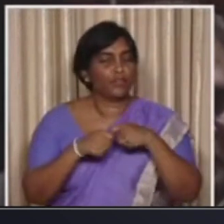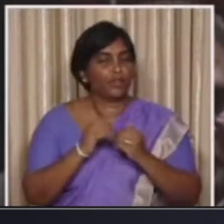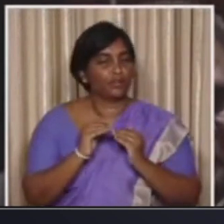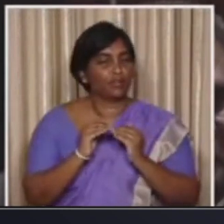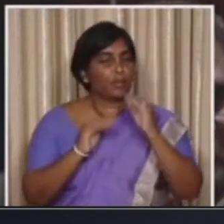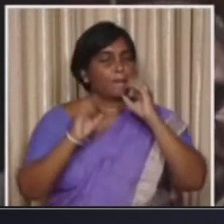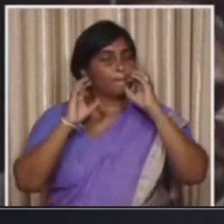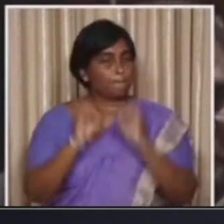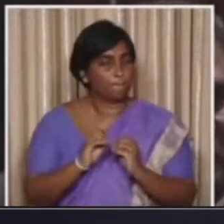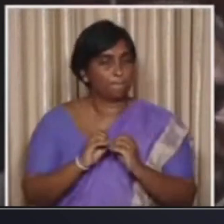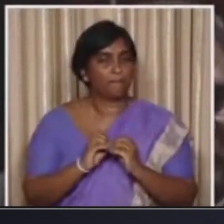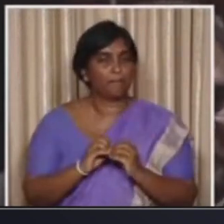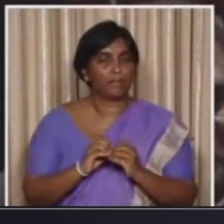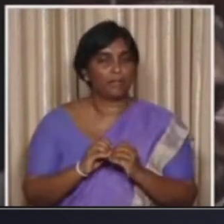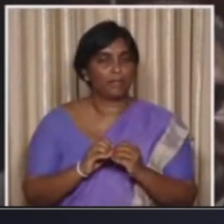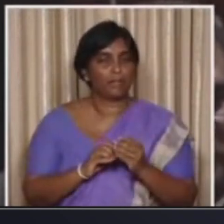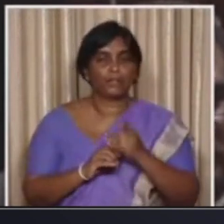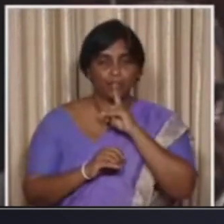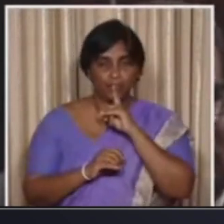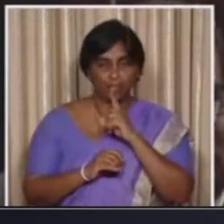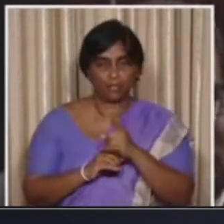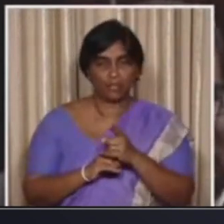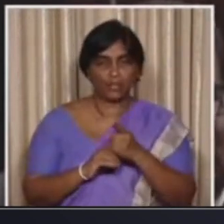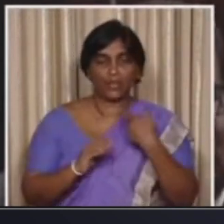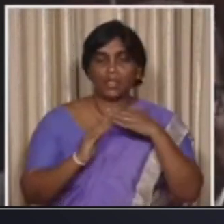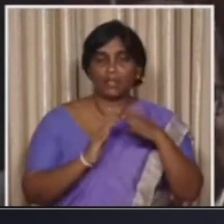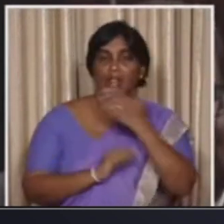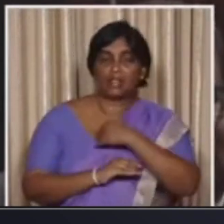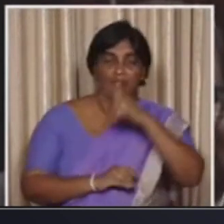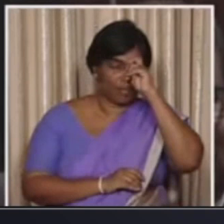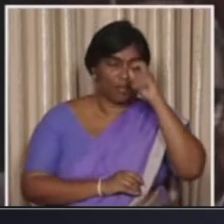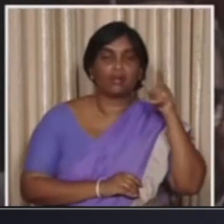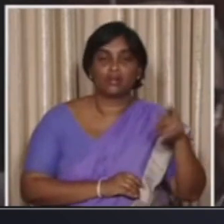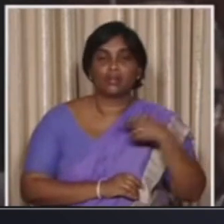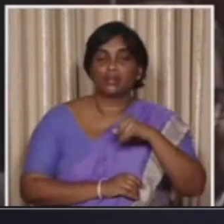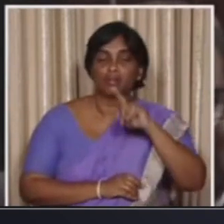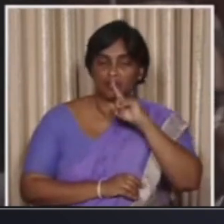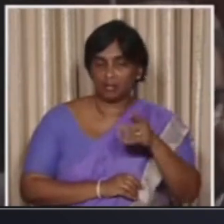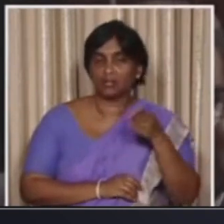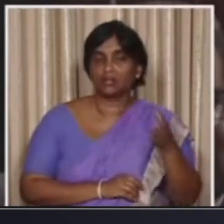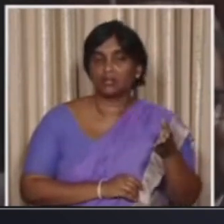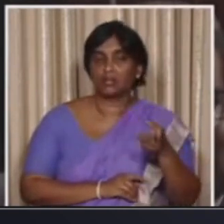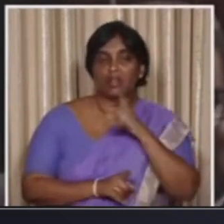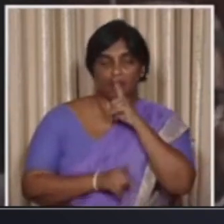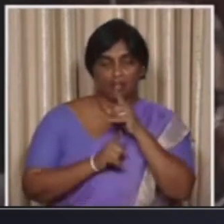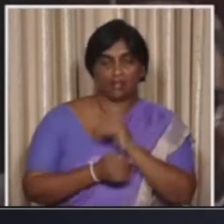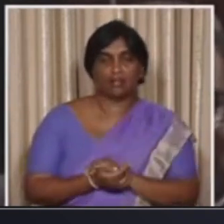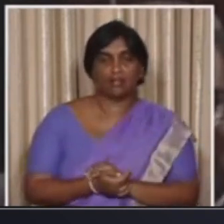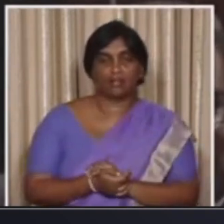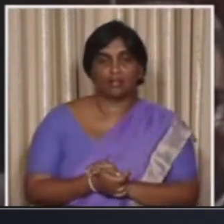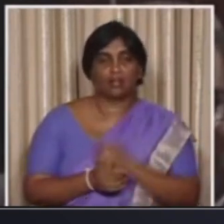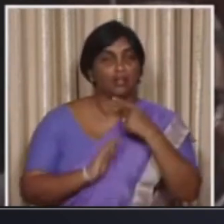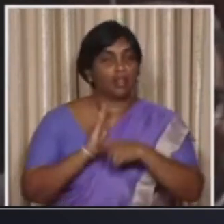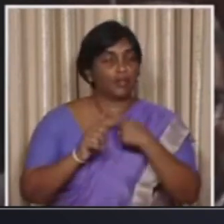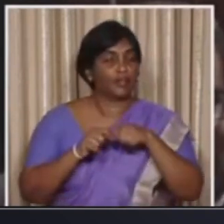වේගයේ බිඳුවට බස්සලා කියලා මෙයා කියනවා නම් අපි ගමේ ඉන්න නන්දලා මාමලාට අපි කියනවා මෙන්න මේ කතාව.